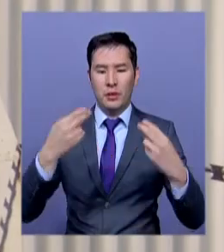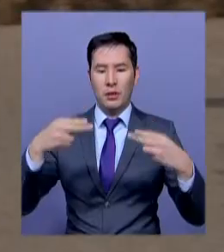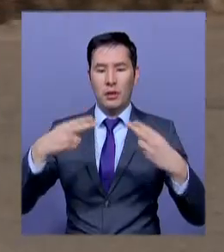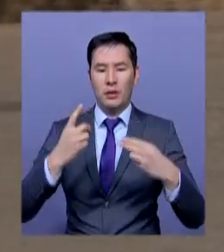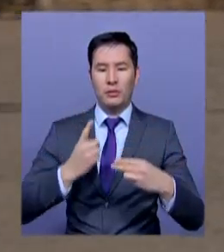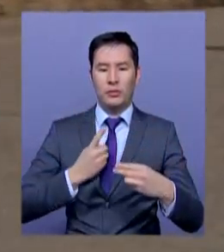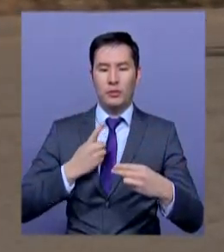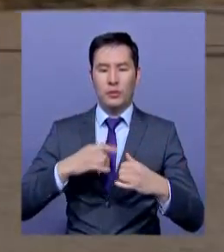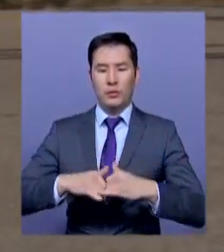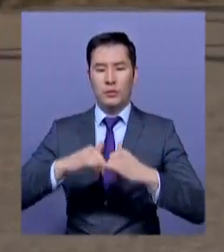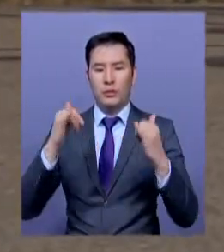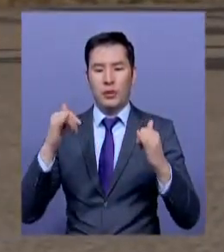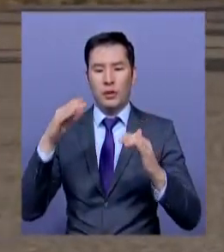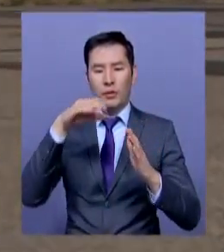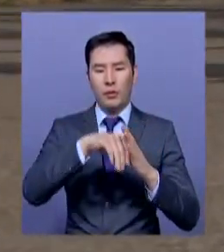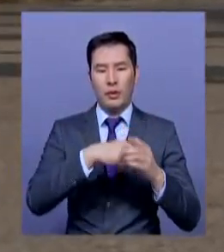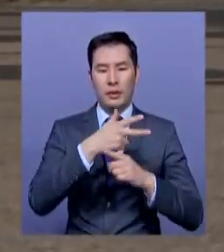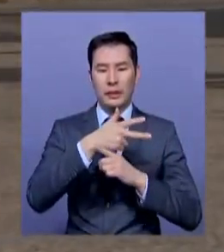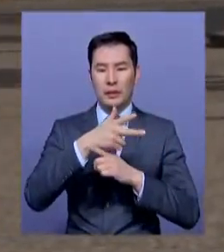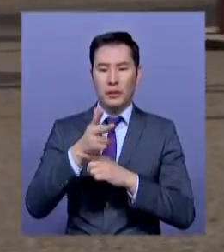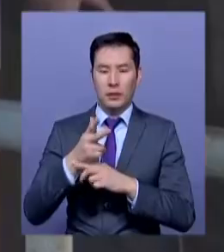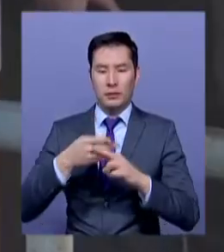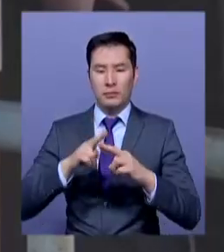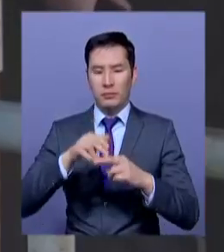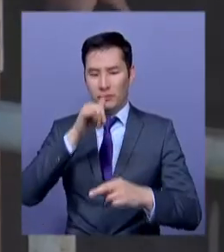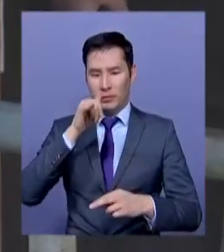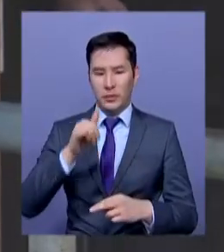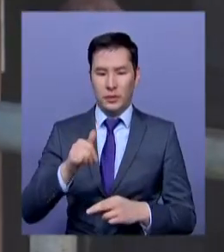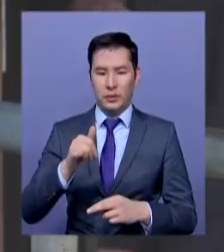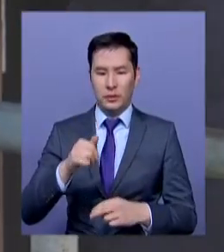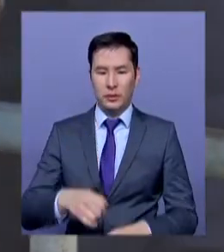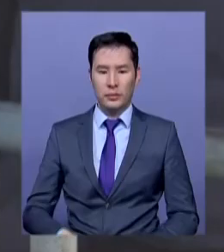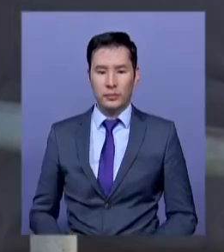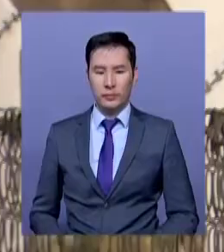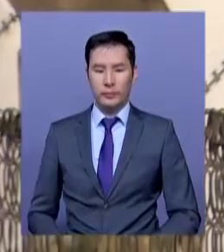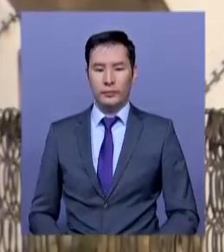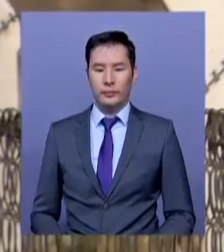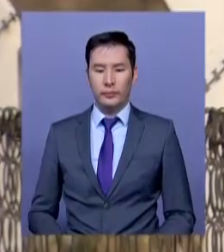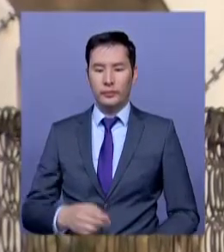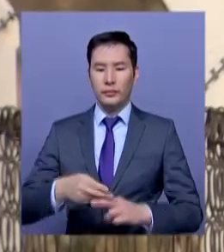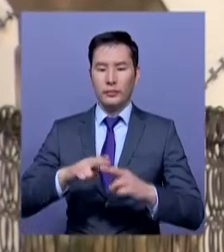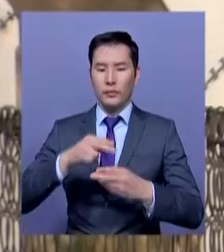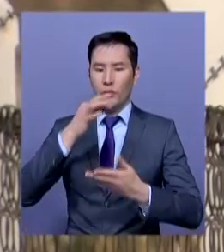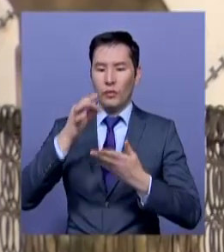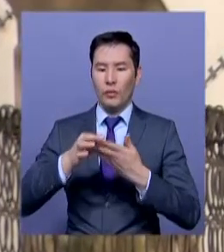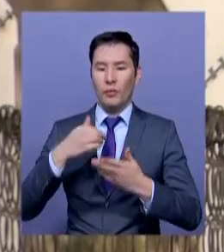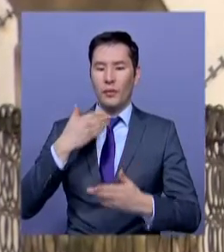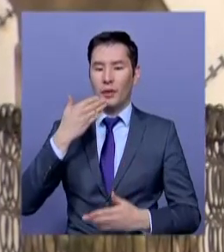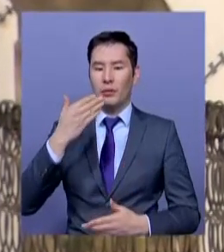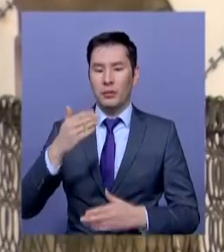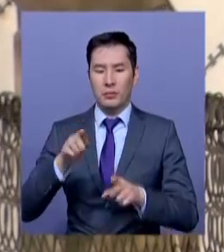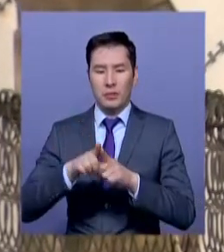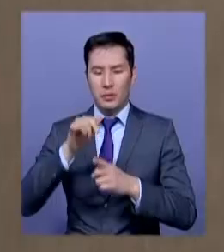көбейген. Ішке түсірілім тобы тұрмақ, жан баласын кіргізбейді. Кәсіпорын басшысынан сұхбат алмақ болып едік, қарауыл іште ешкім жоқ